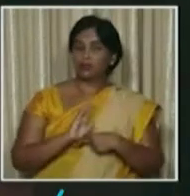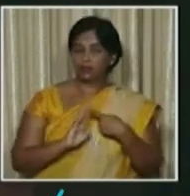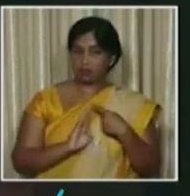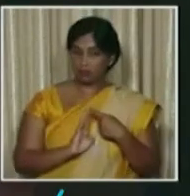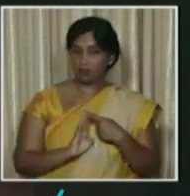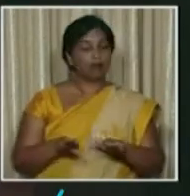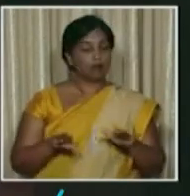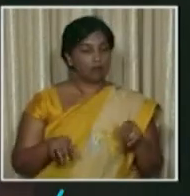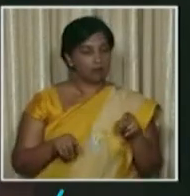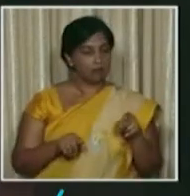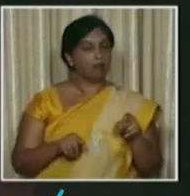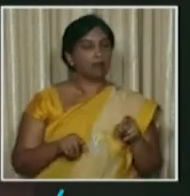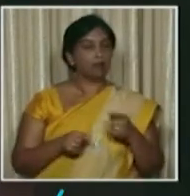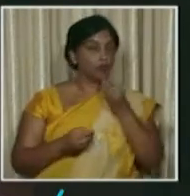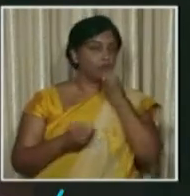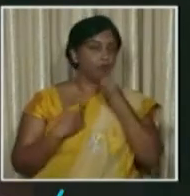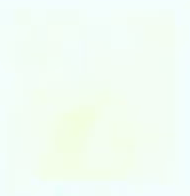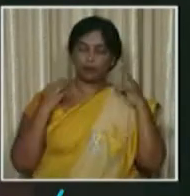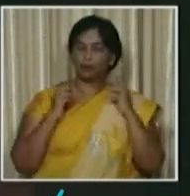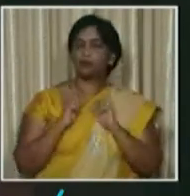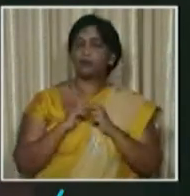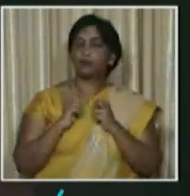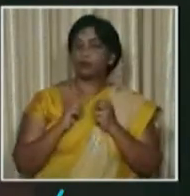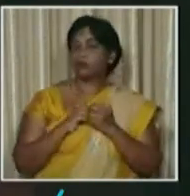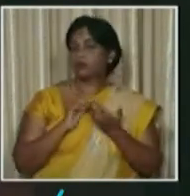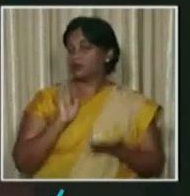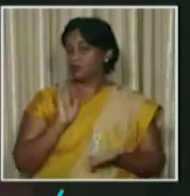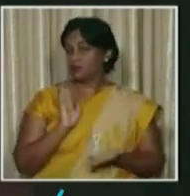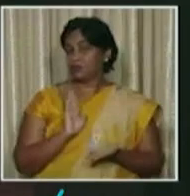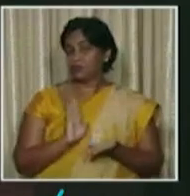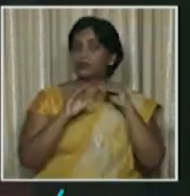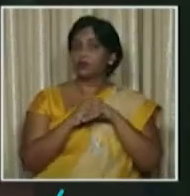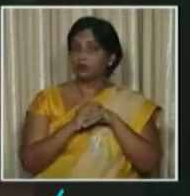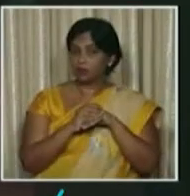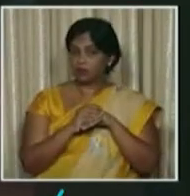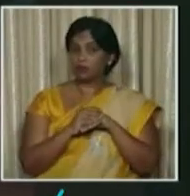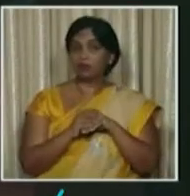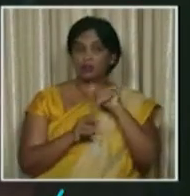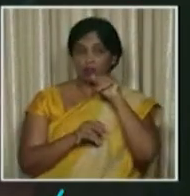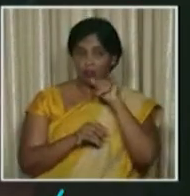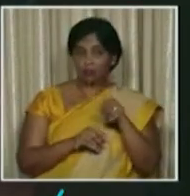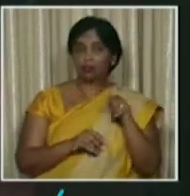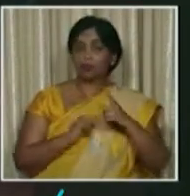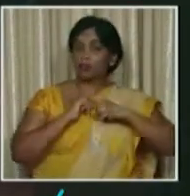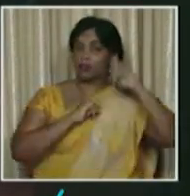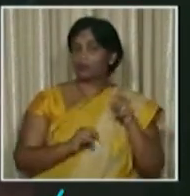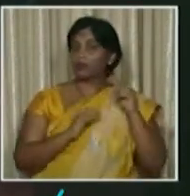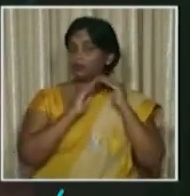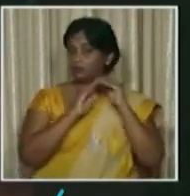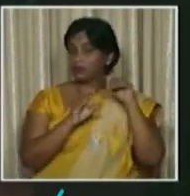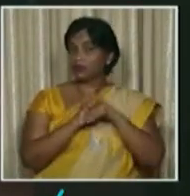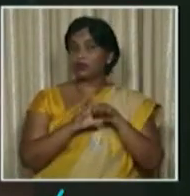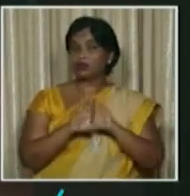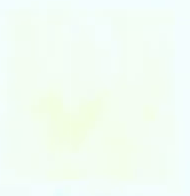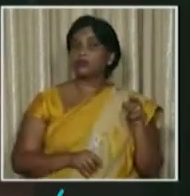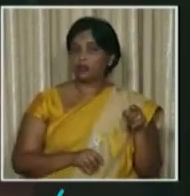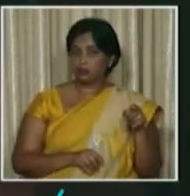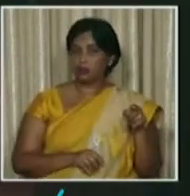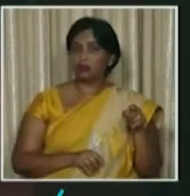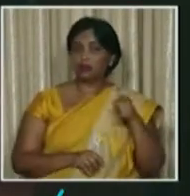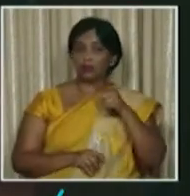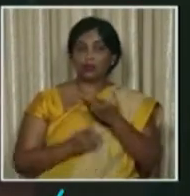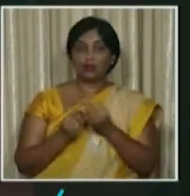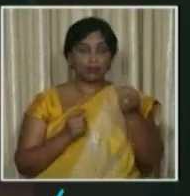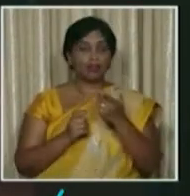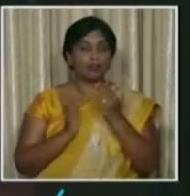රටේ ළමා මන්ද පෝෂණ තත්ත්වය ඉහළ මට්ටමකට ගිහිල්ලා තිබෙනවා. ඇත්ත වශයෙන්ම විශ්වවිද්‍යාල සිසු දූ දරුවන්ටත් ඔය